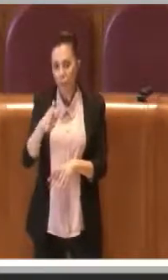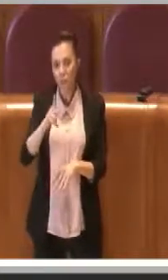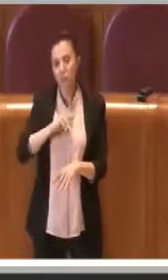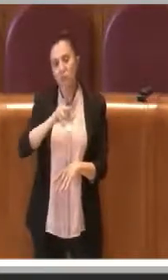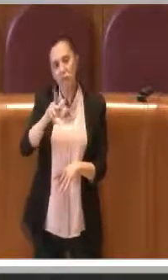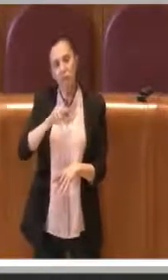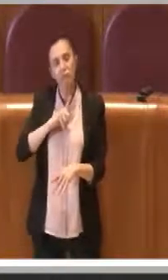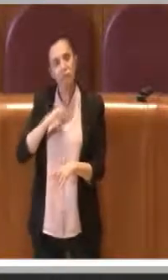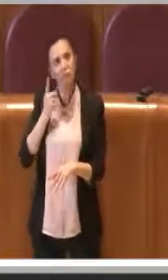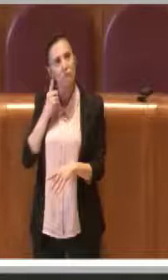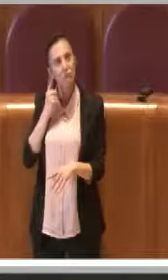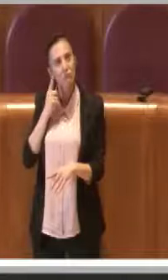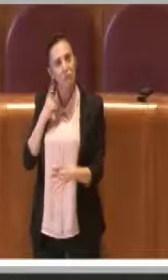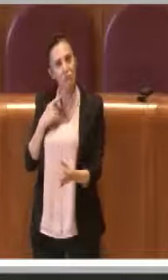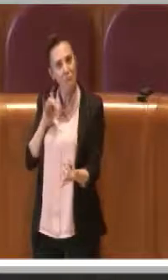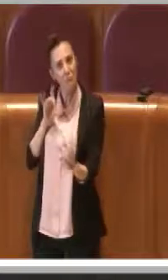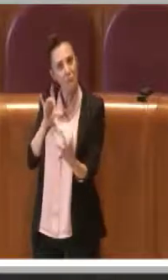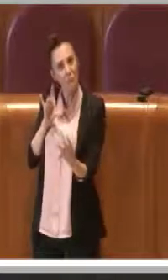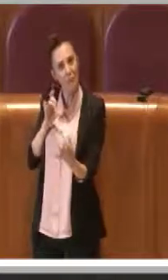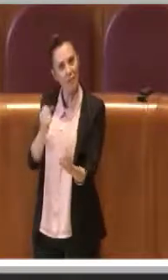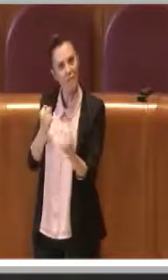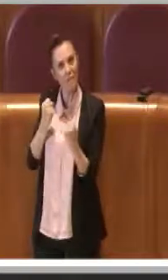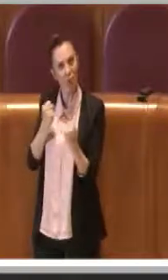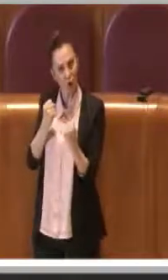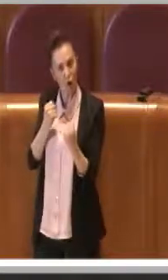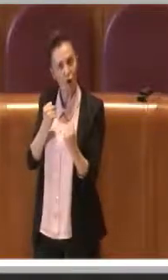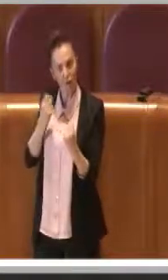sintonia e in questo modo il voto sarà